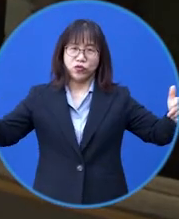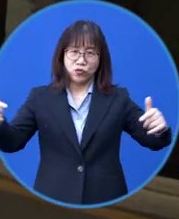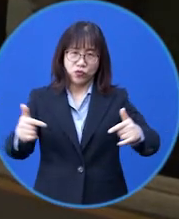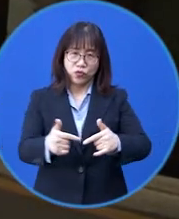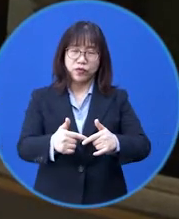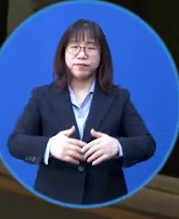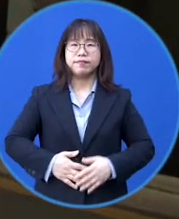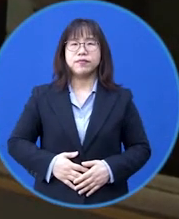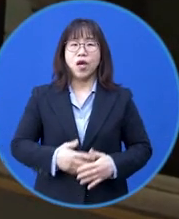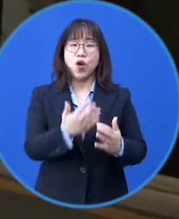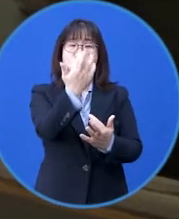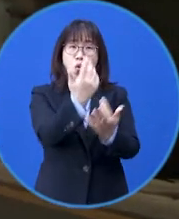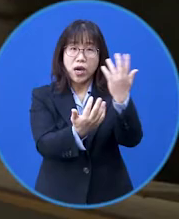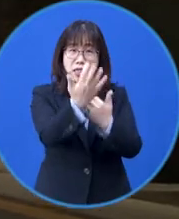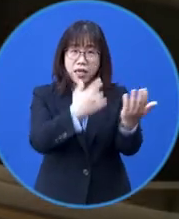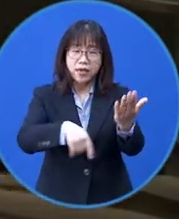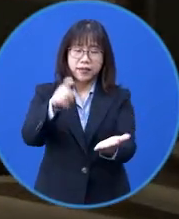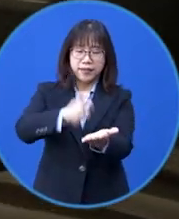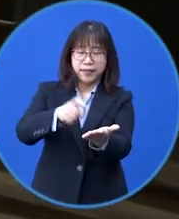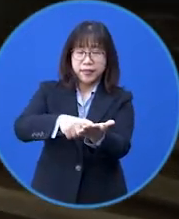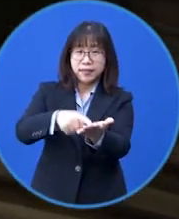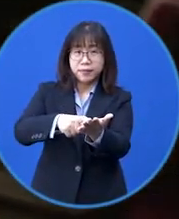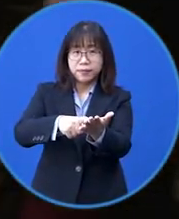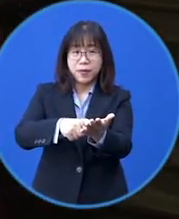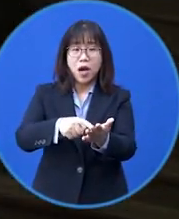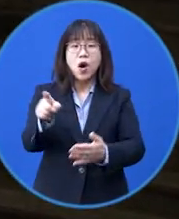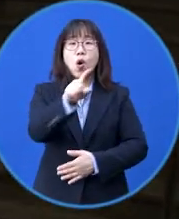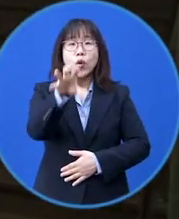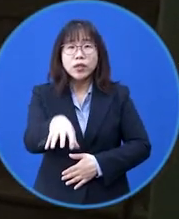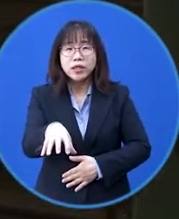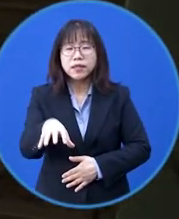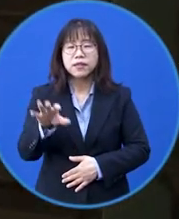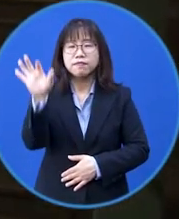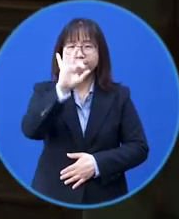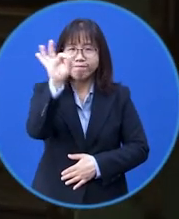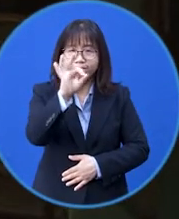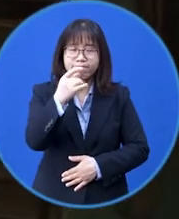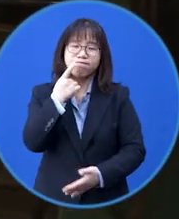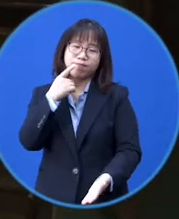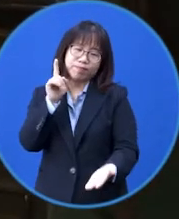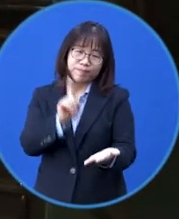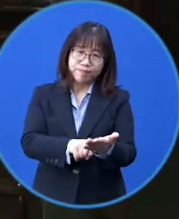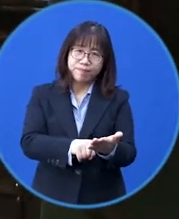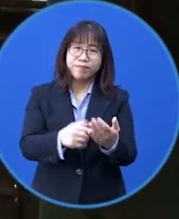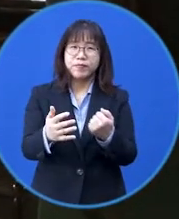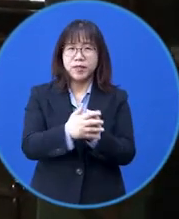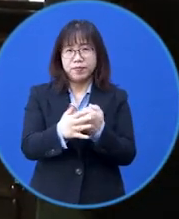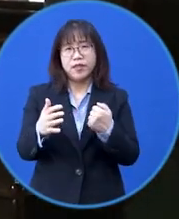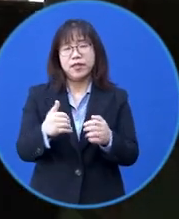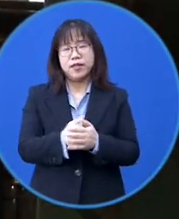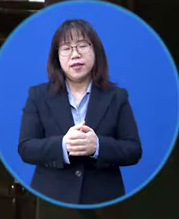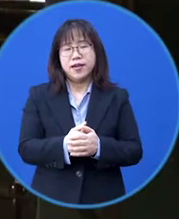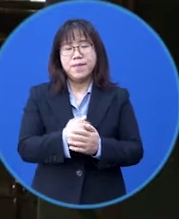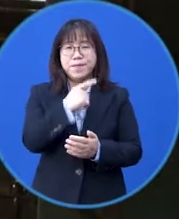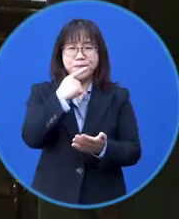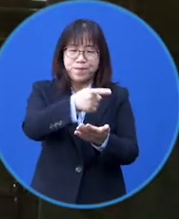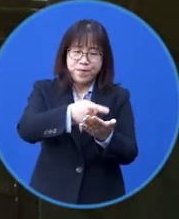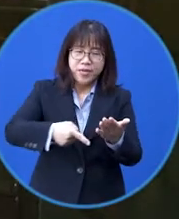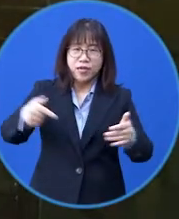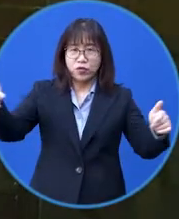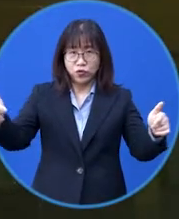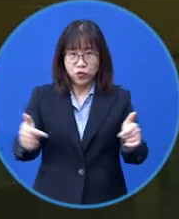있습니다. 또한 화재나 긴급 상황 발생 시 위치를 찾기가 쉬워 인명과 재산 피해를 줄일 수